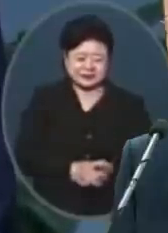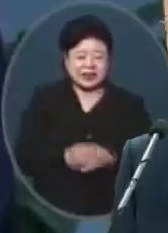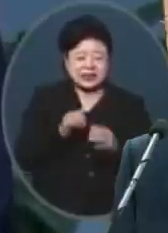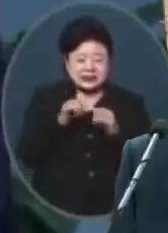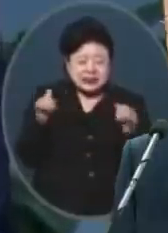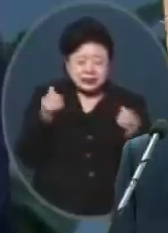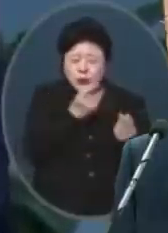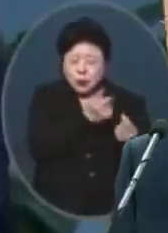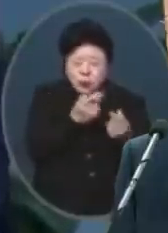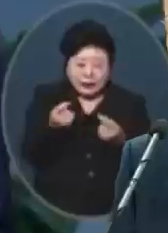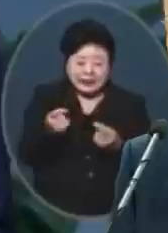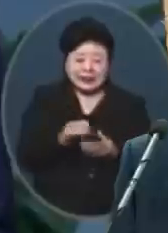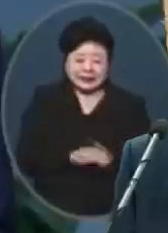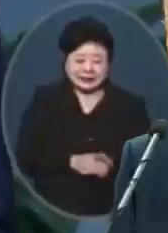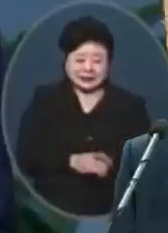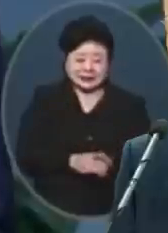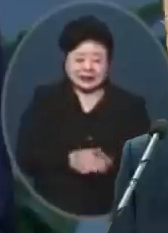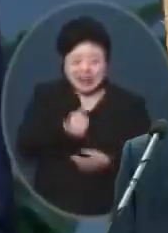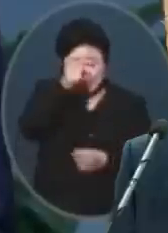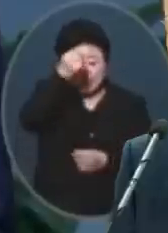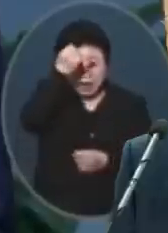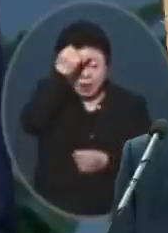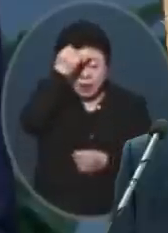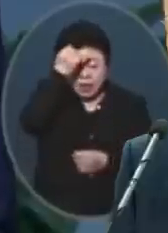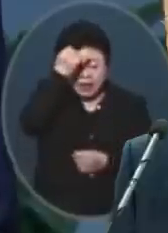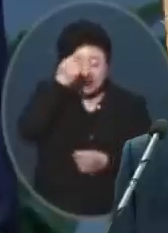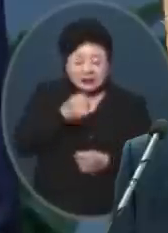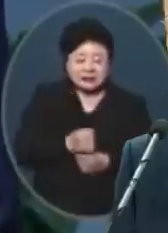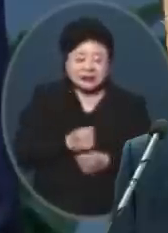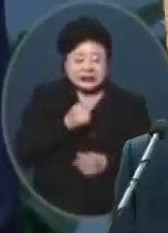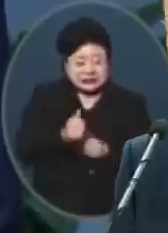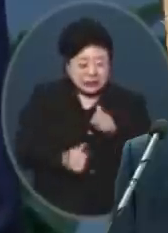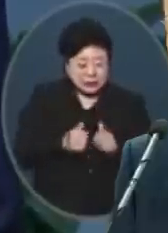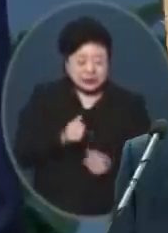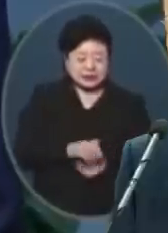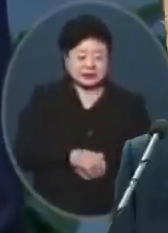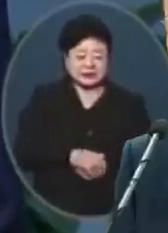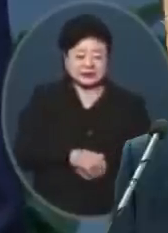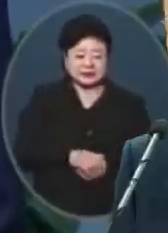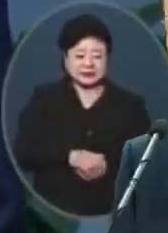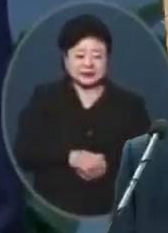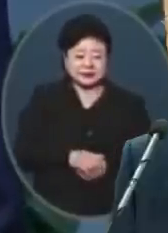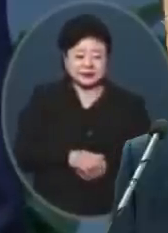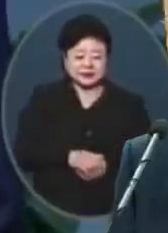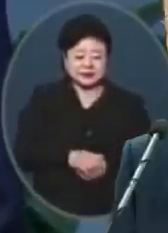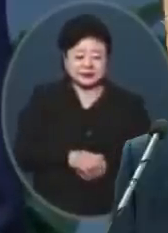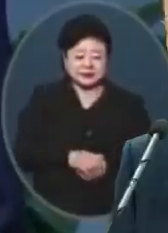사람도 한 가지는 것입니다 아담과 하와이 자손인 우리들은